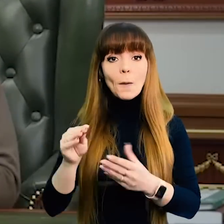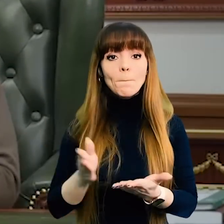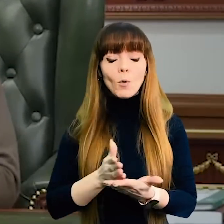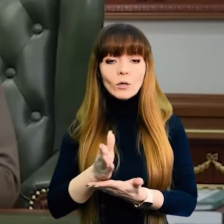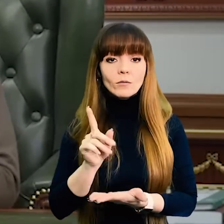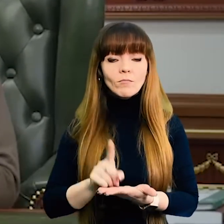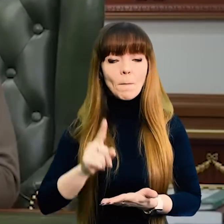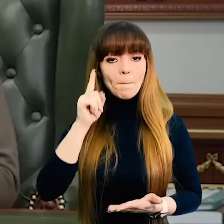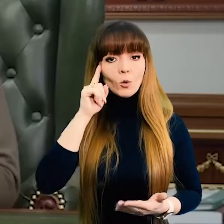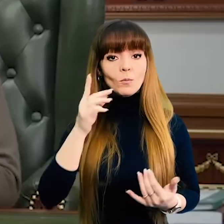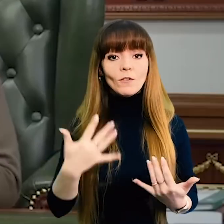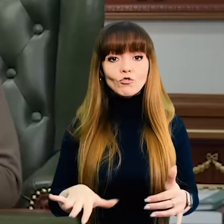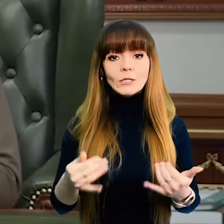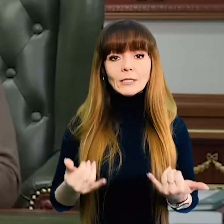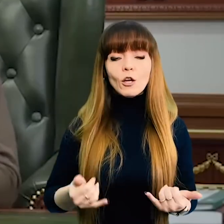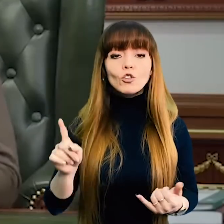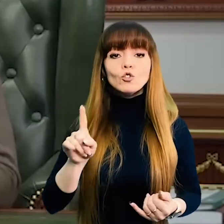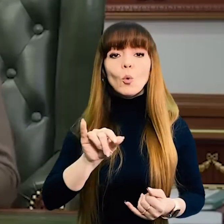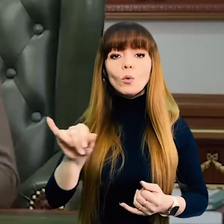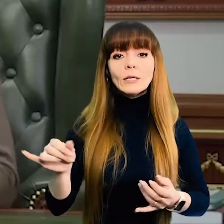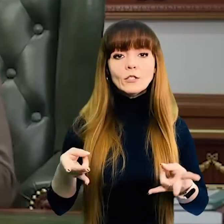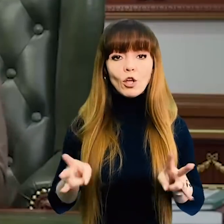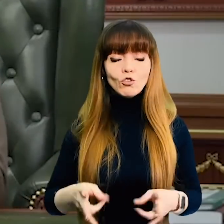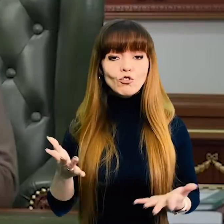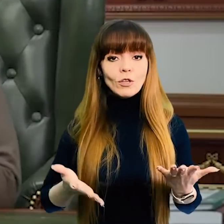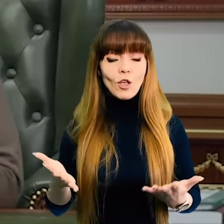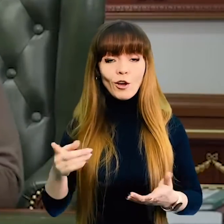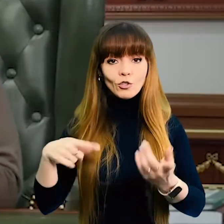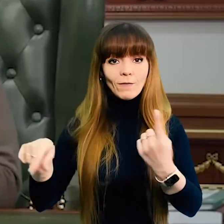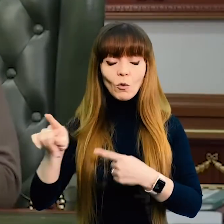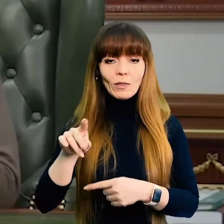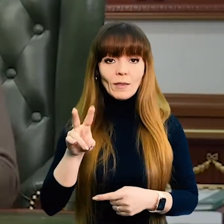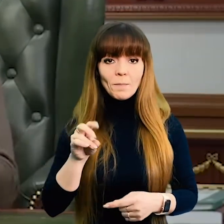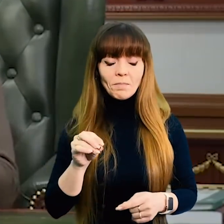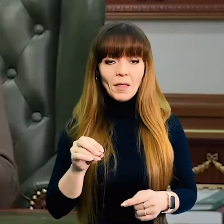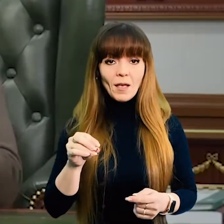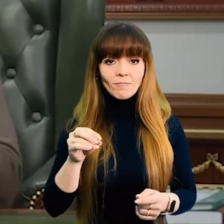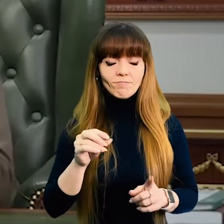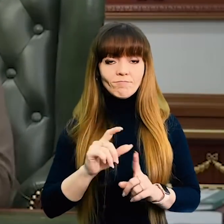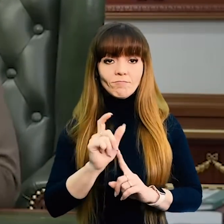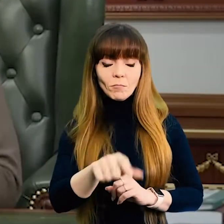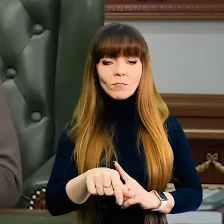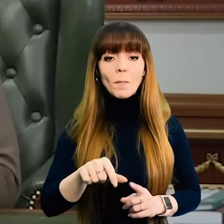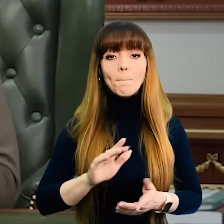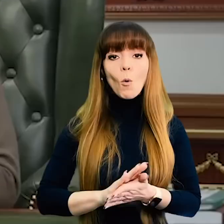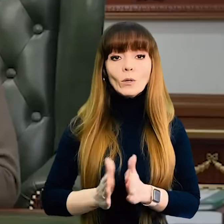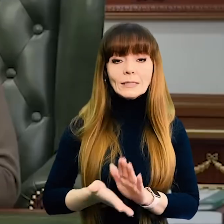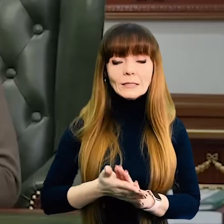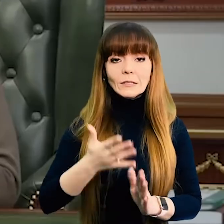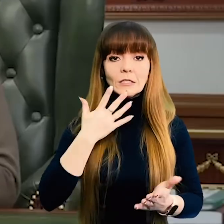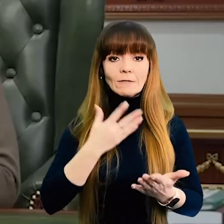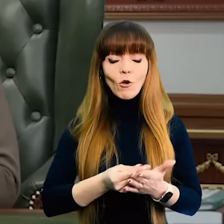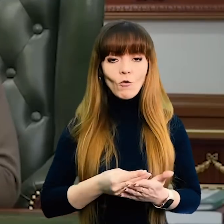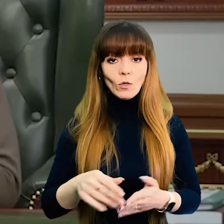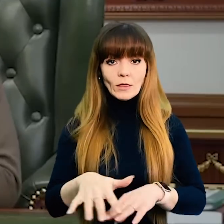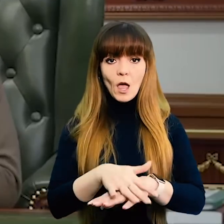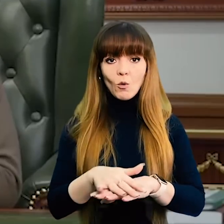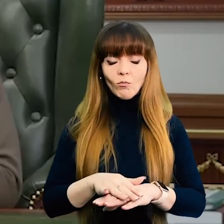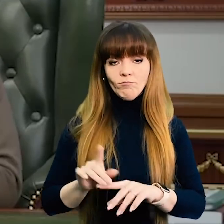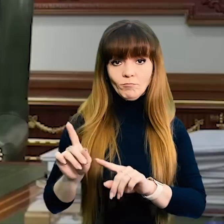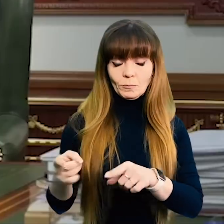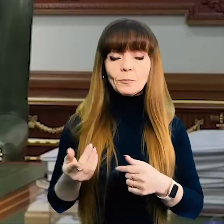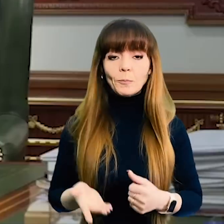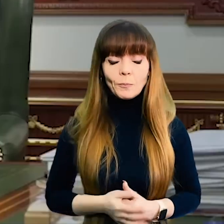політикам варто подумати вже зараз, що у них залишиться, якщо вони не відповідатимуть позиції свого